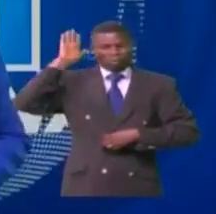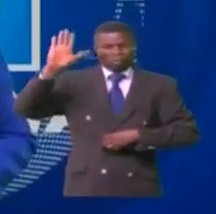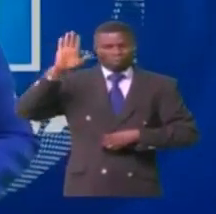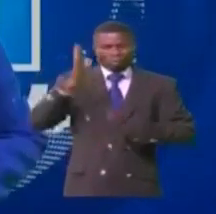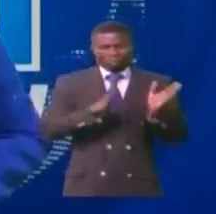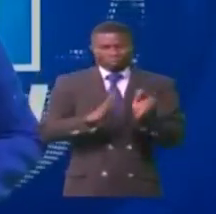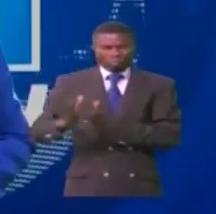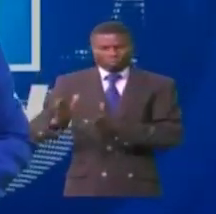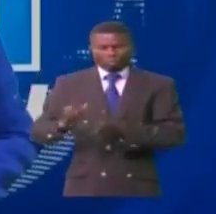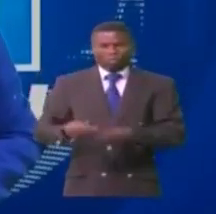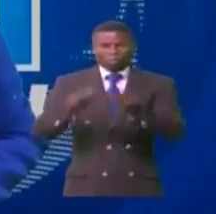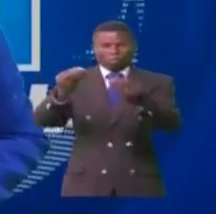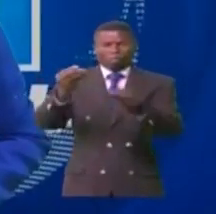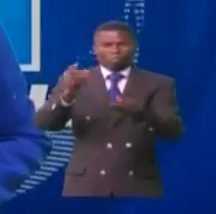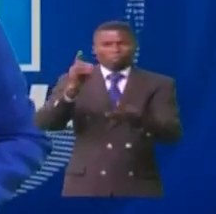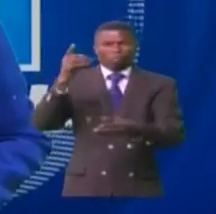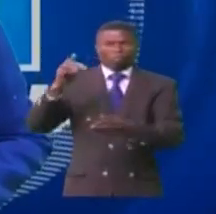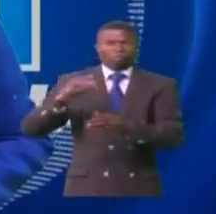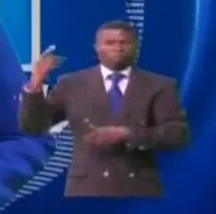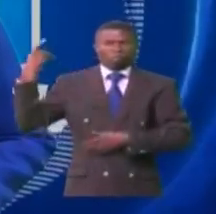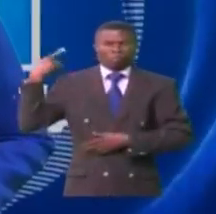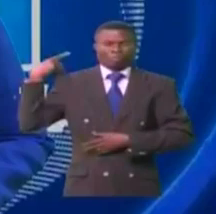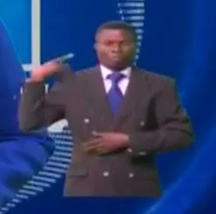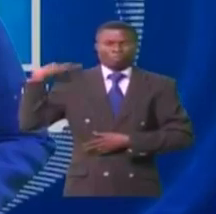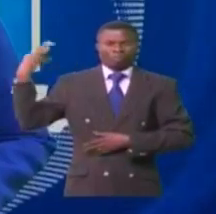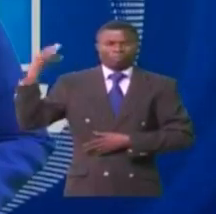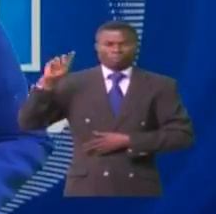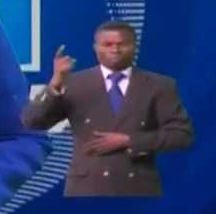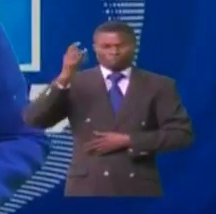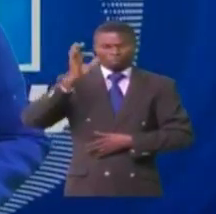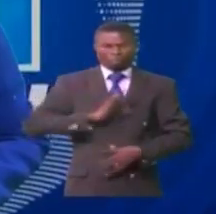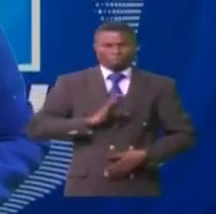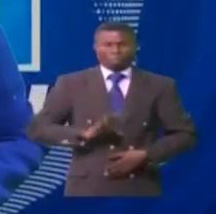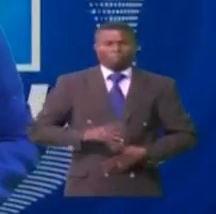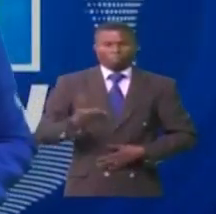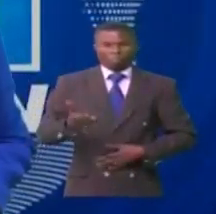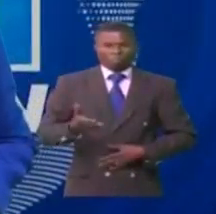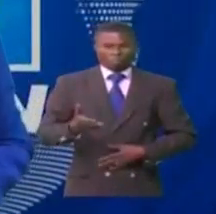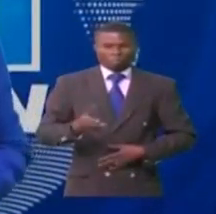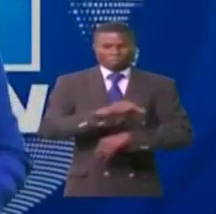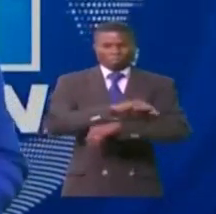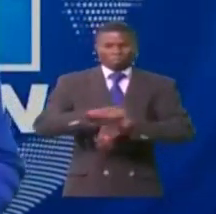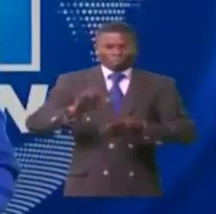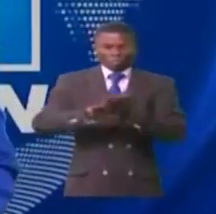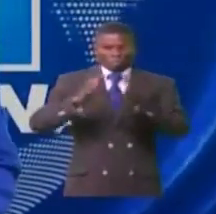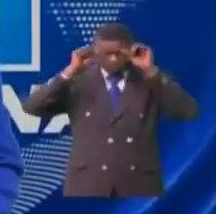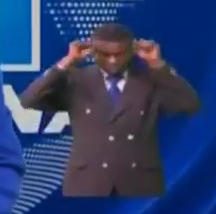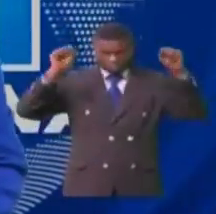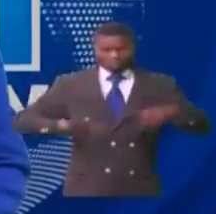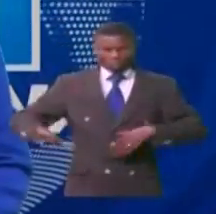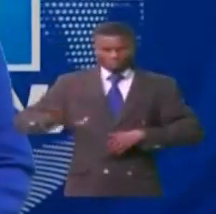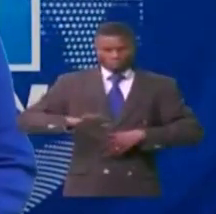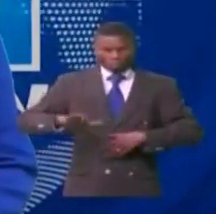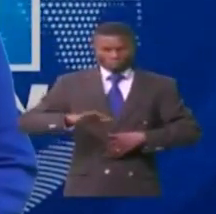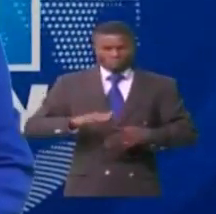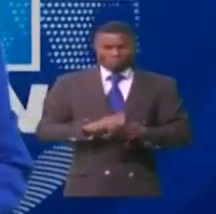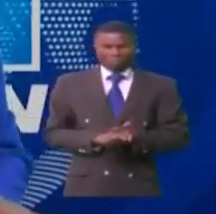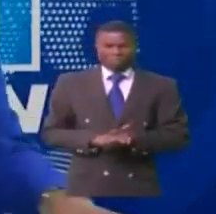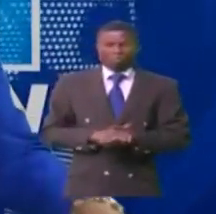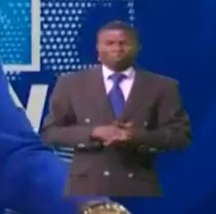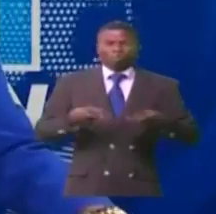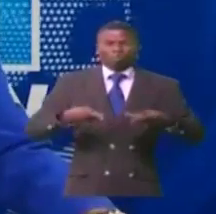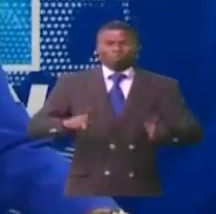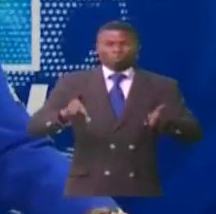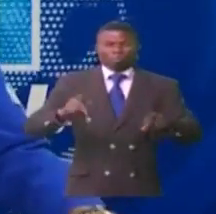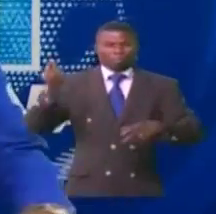préparent aussi pour le dépôt de la candidature unique de Félix Tshisekedi à la présidence de la République. C'était sous la conduite